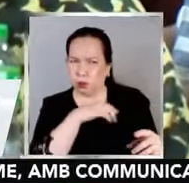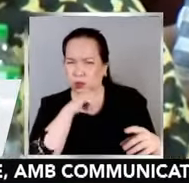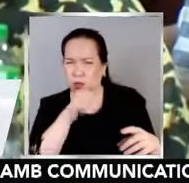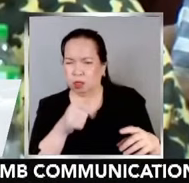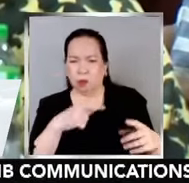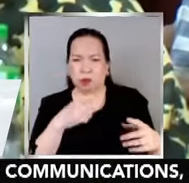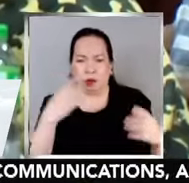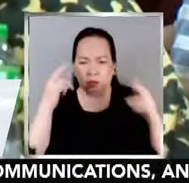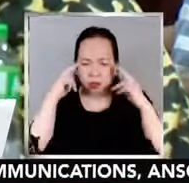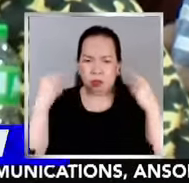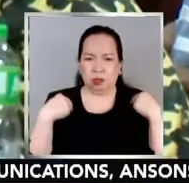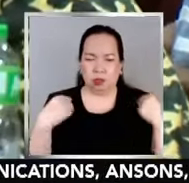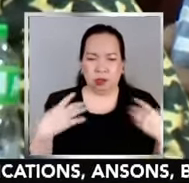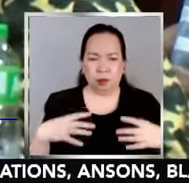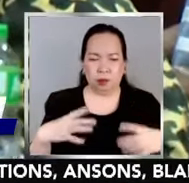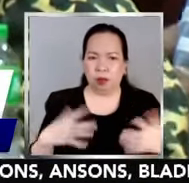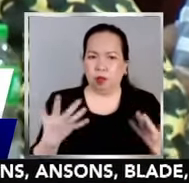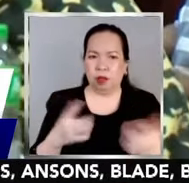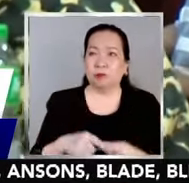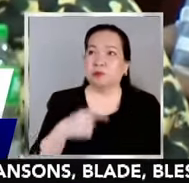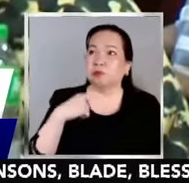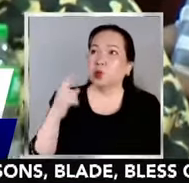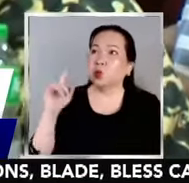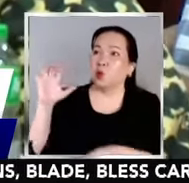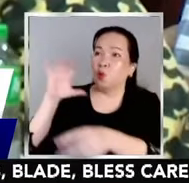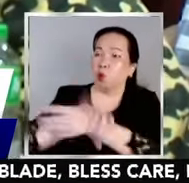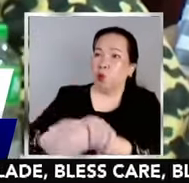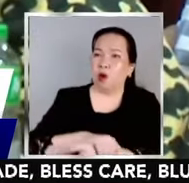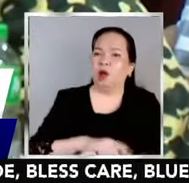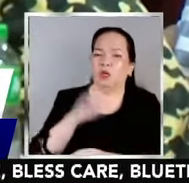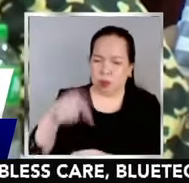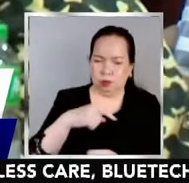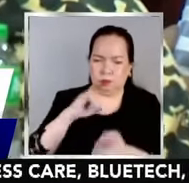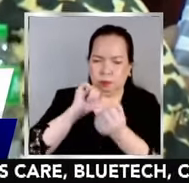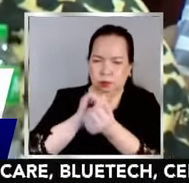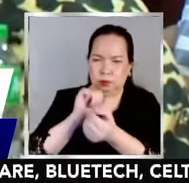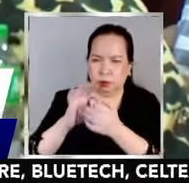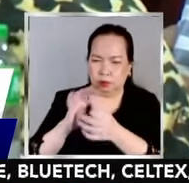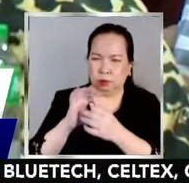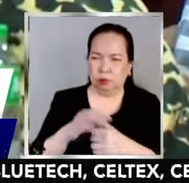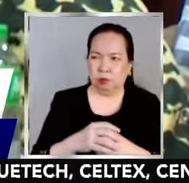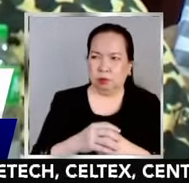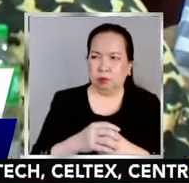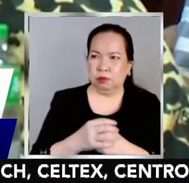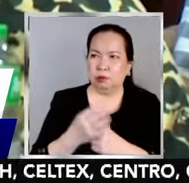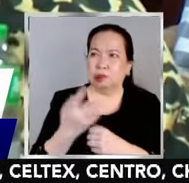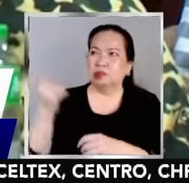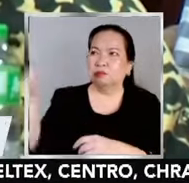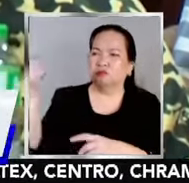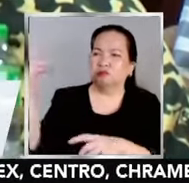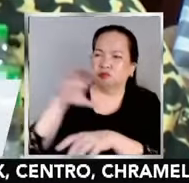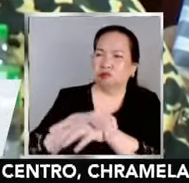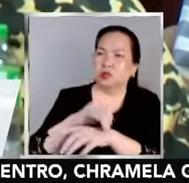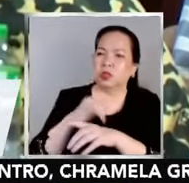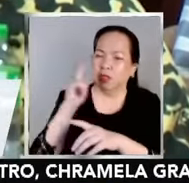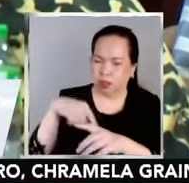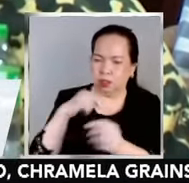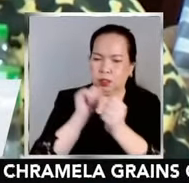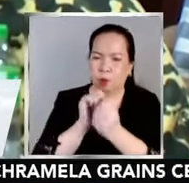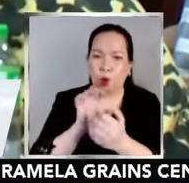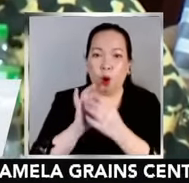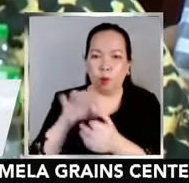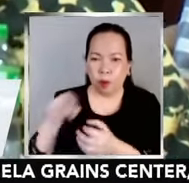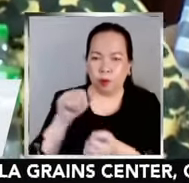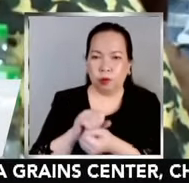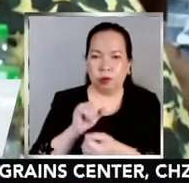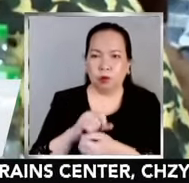po ako sa kamay. Tapos sabi may pagtulungan na lang daw po ako. Ha? Inawakan po ako sa kamay, sabi may pagtulungan na lang daw po ako. Tapos sinakay na po